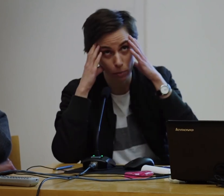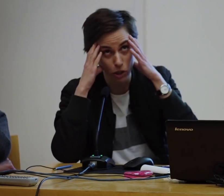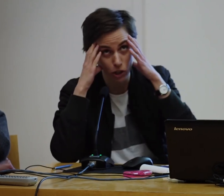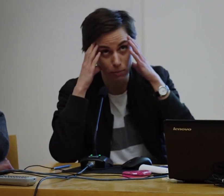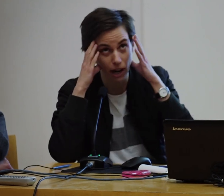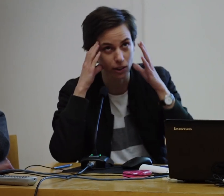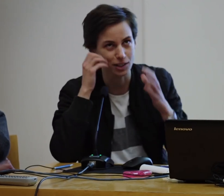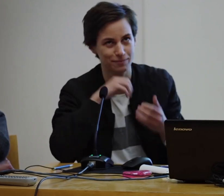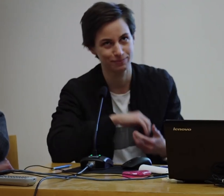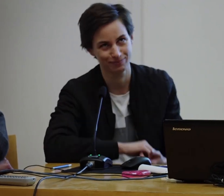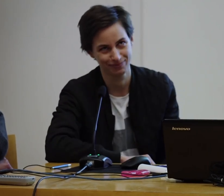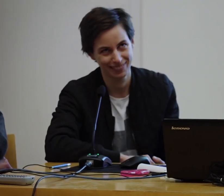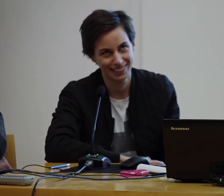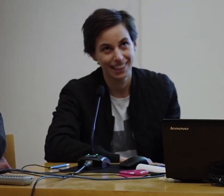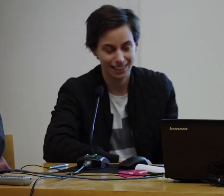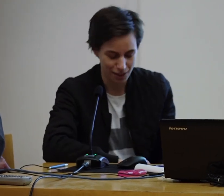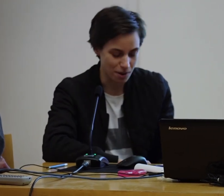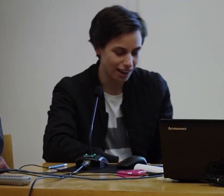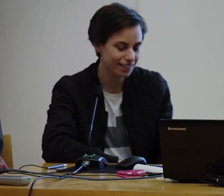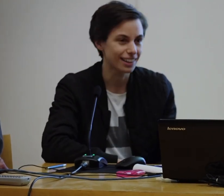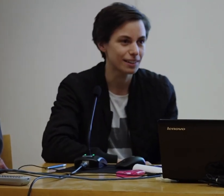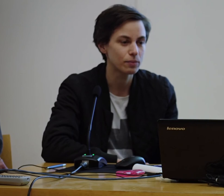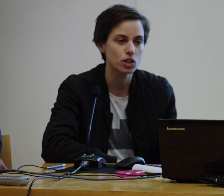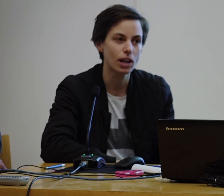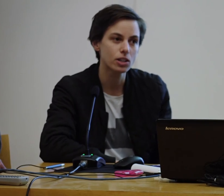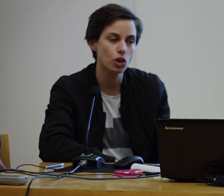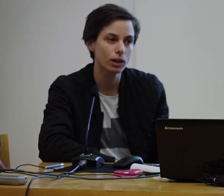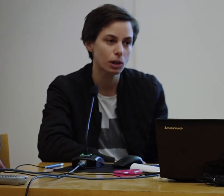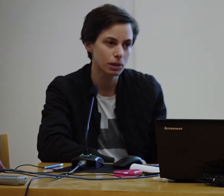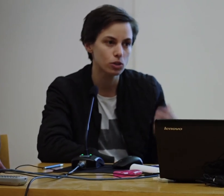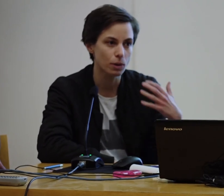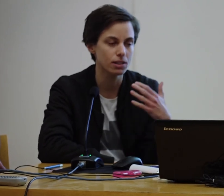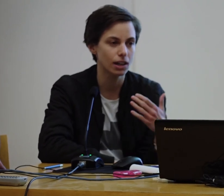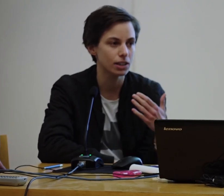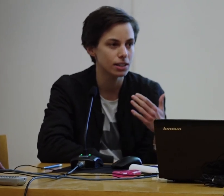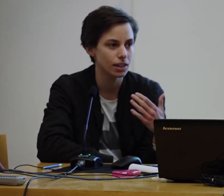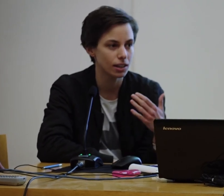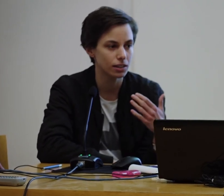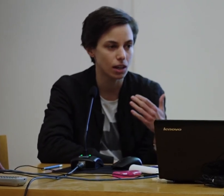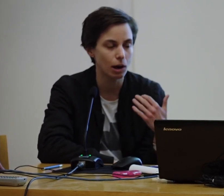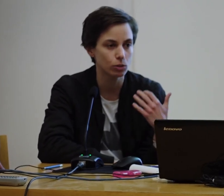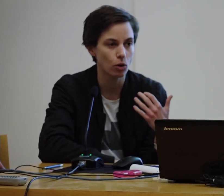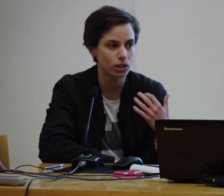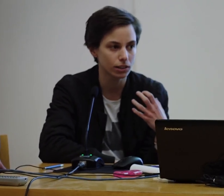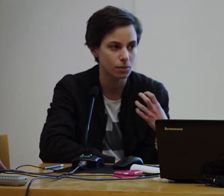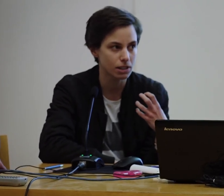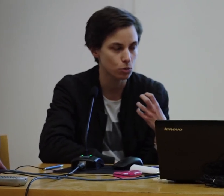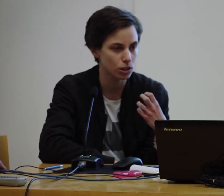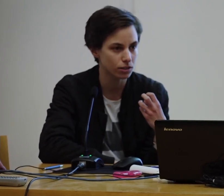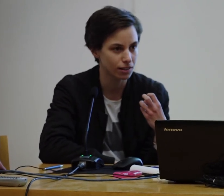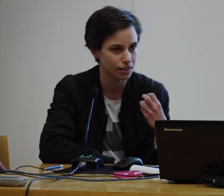mě už to úplně šíbe, a ona, že... Dobré, že vlastně člověk, podle mě to jsou přesně také věci, kde treba o tom hovorit,